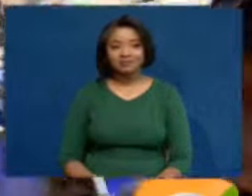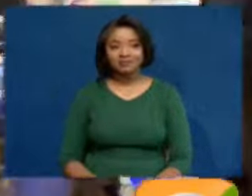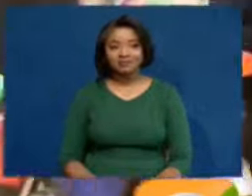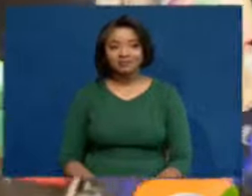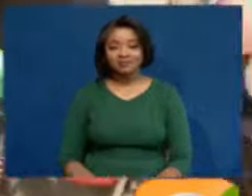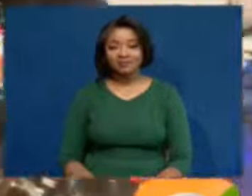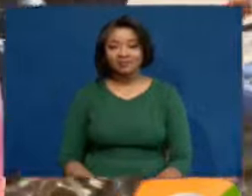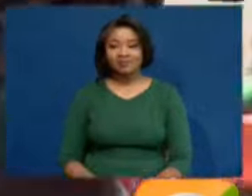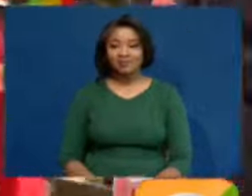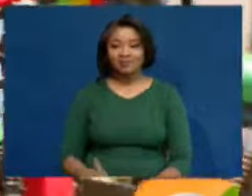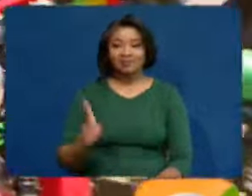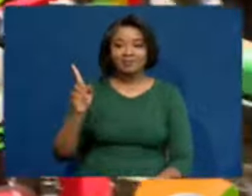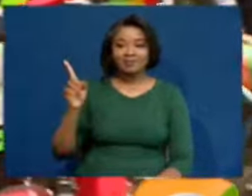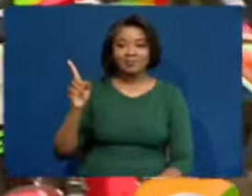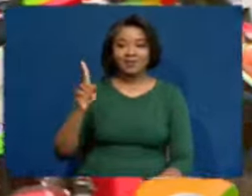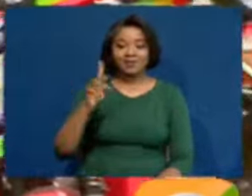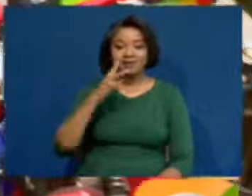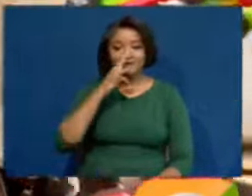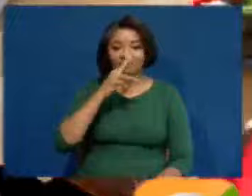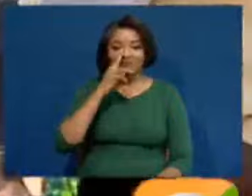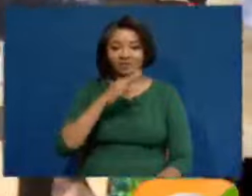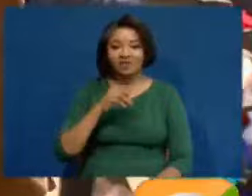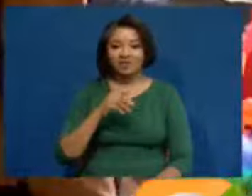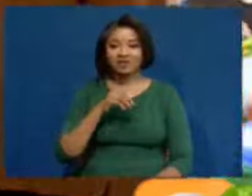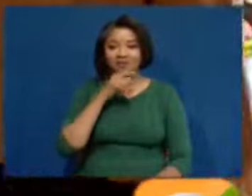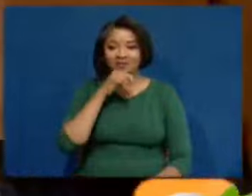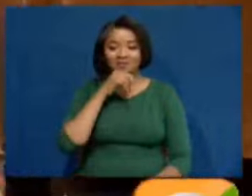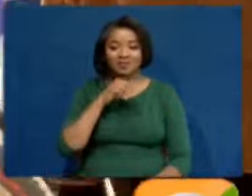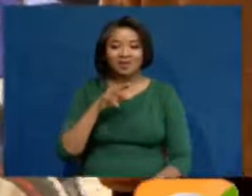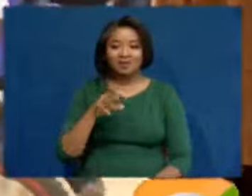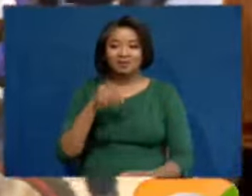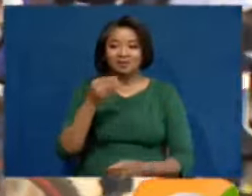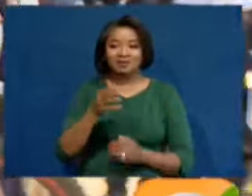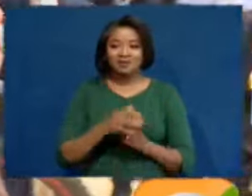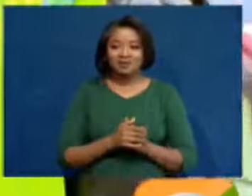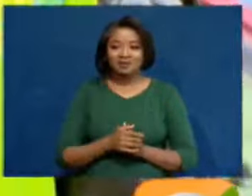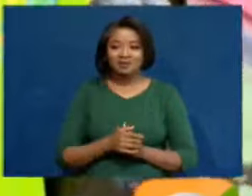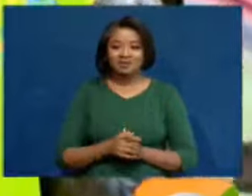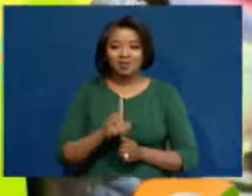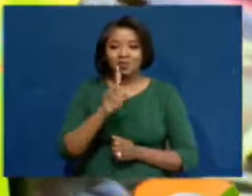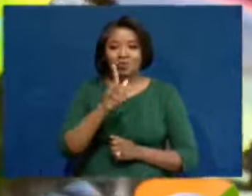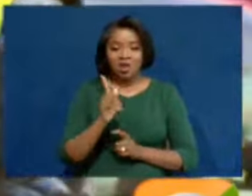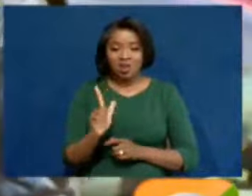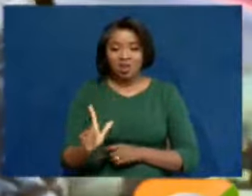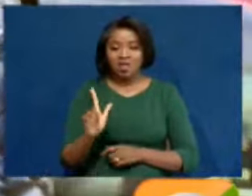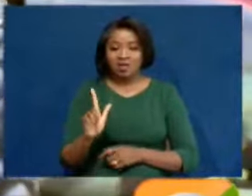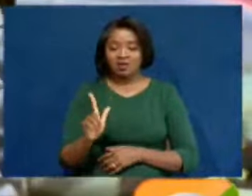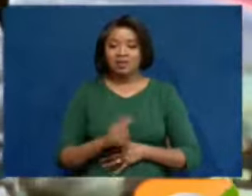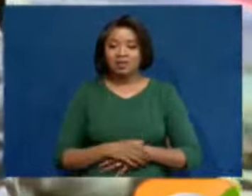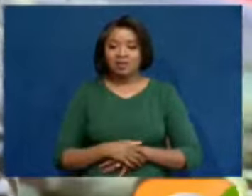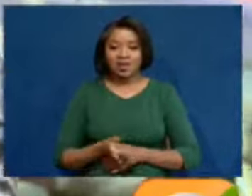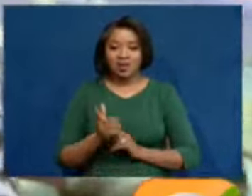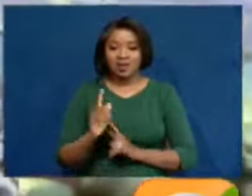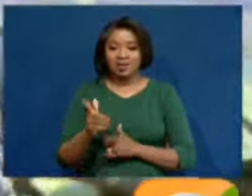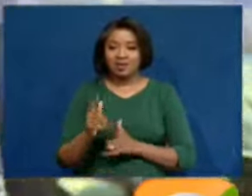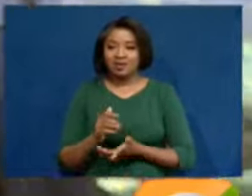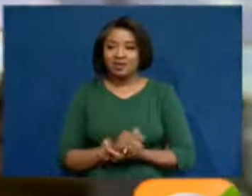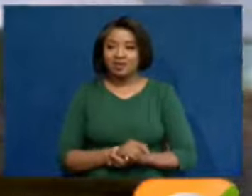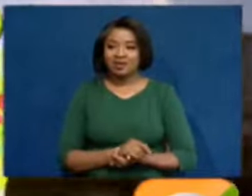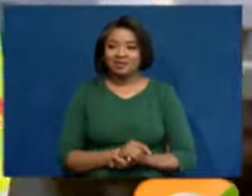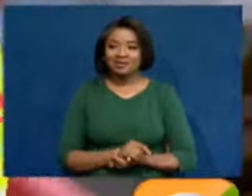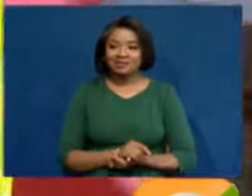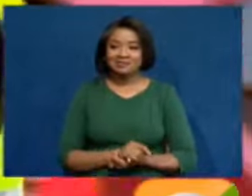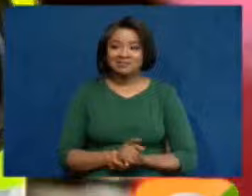Amebandikwa jina la kiutani One Lege na waendesha bodaboda wenzake, jina ambalo Joseph Simiyu mwenye umri wa